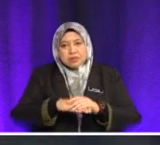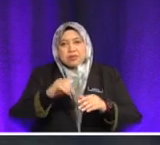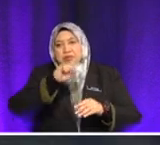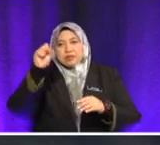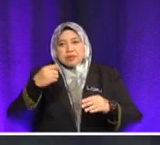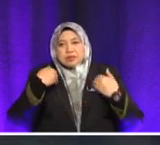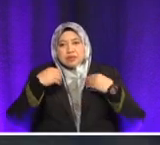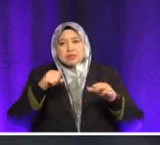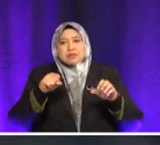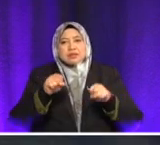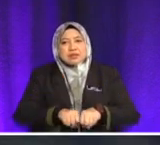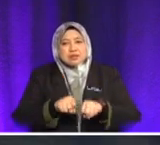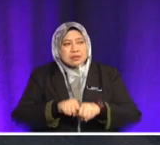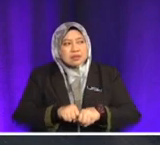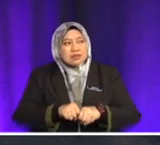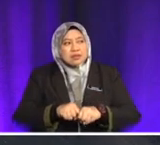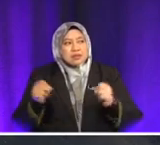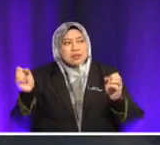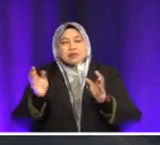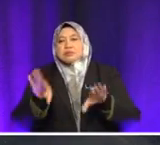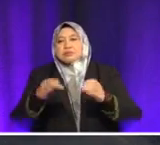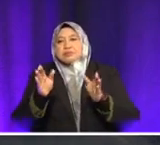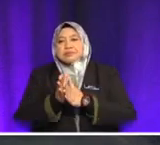kawan-kawan bagi kita buka yang paling kuat